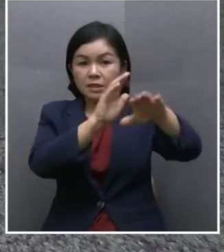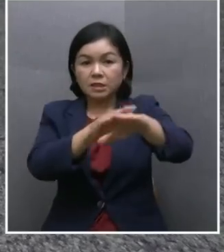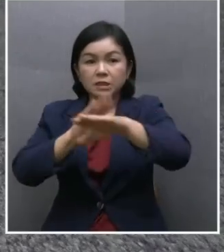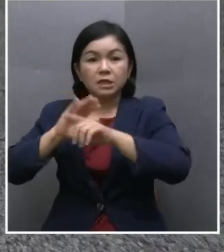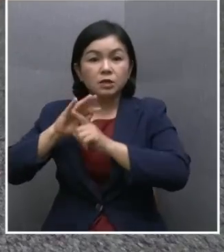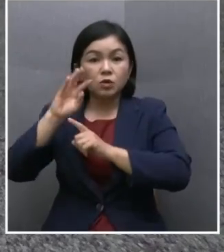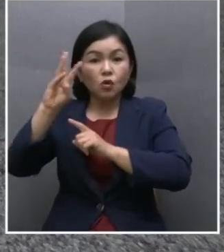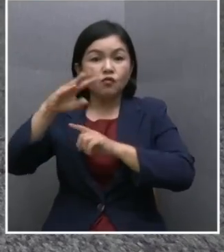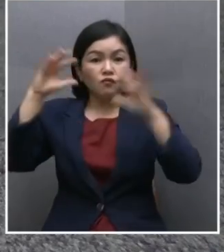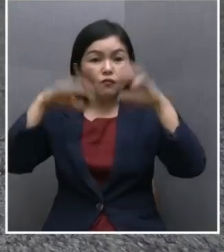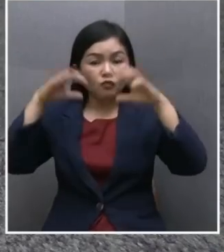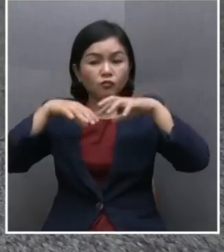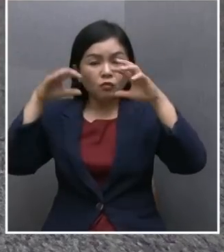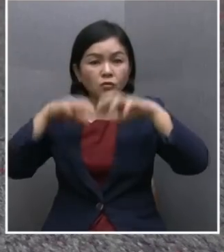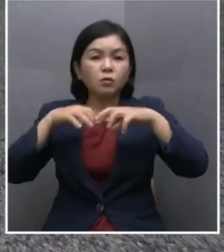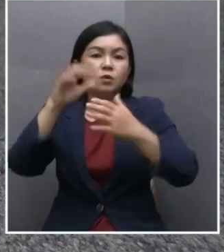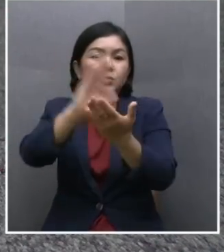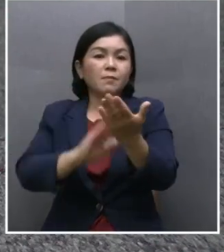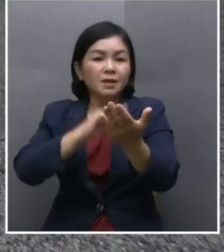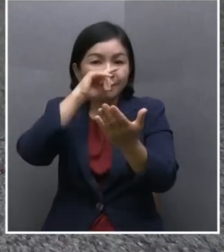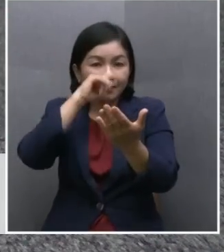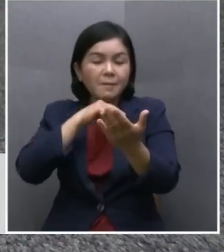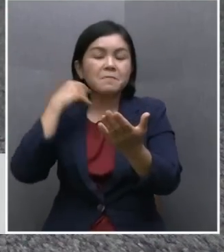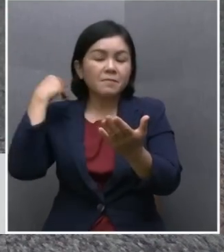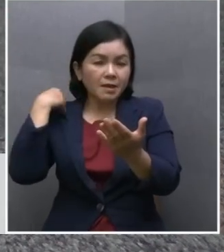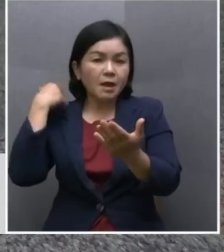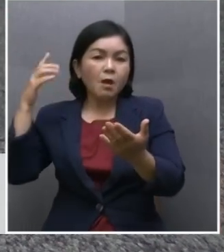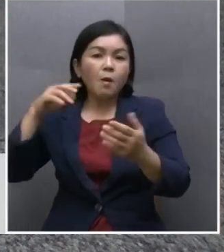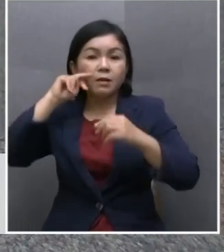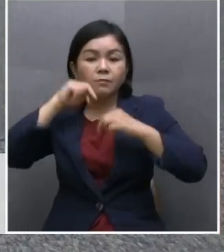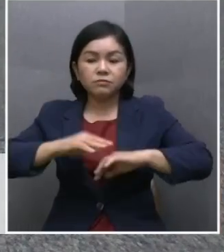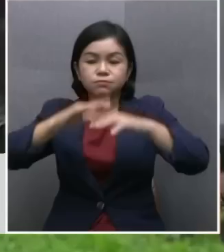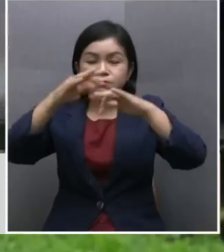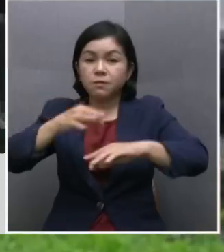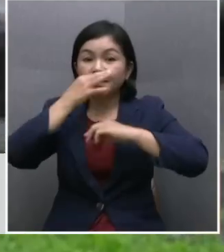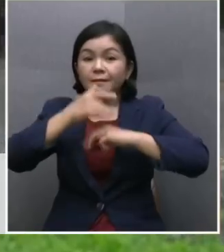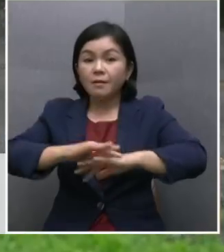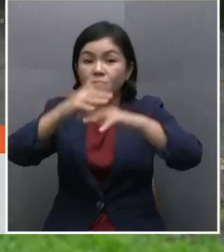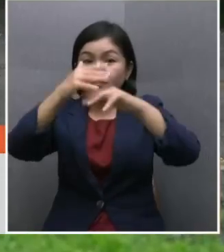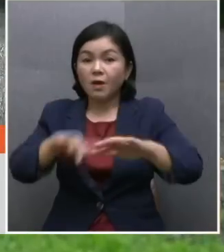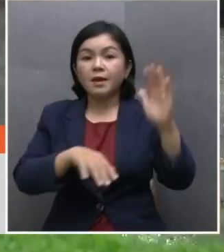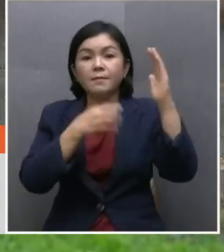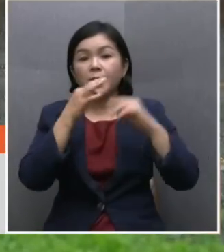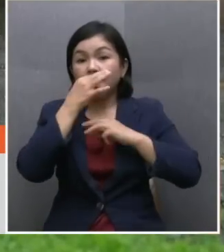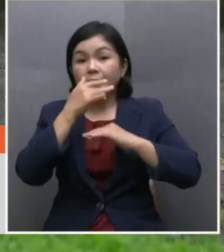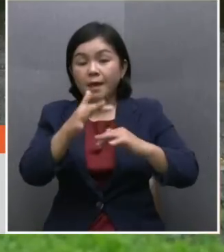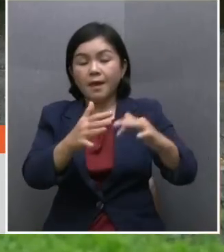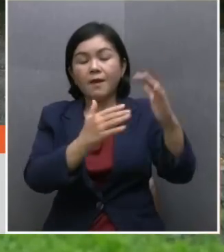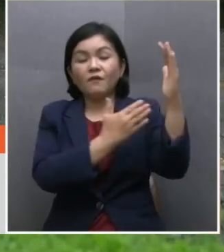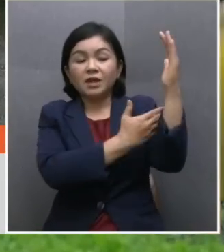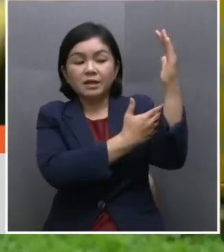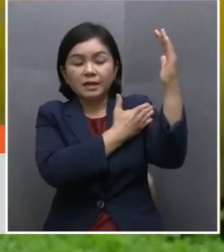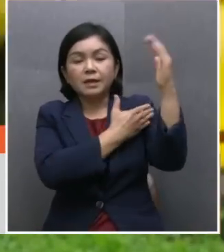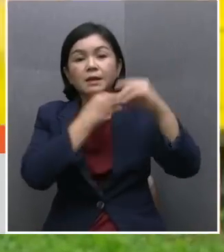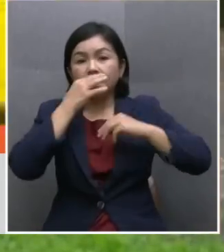เรื่องฝนตกหนักถึงหนักมากบริเวณประเทศไทยและคลื่นลมแรงบริเวณทะเลอันดามันซึ่งซึ่งจะมีผลกระทบไปจน